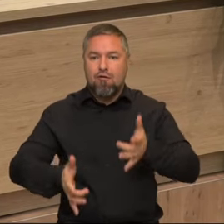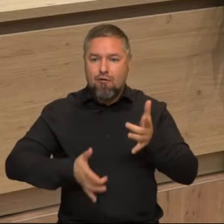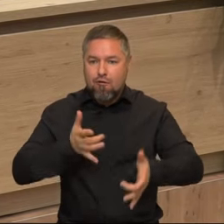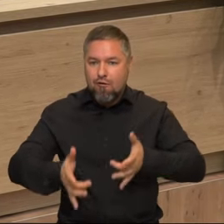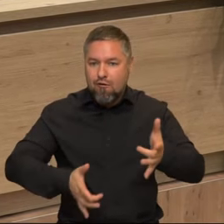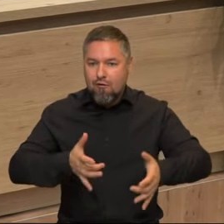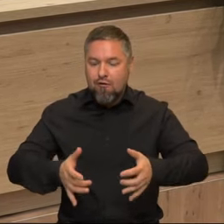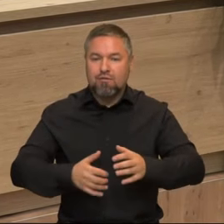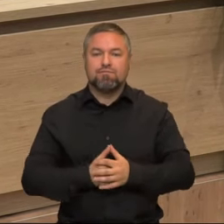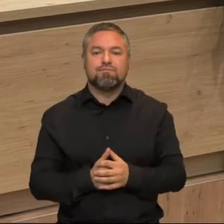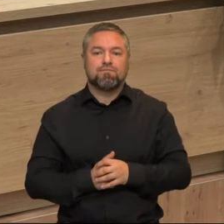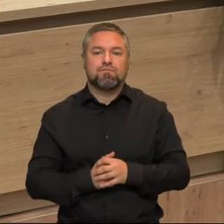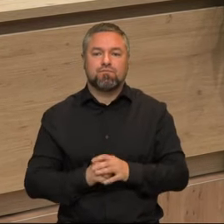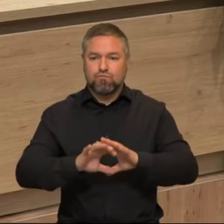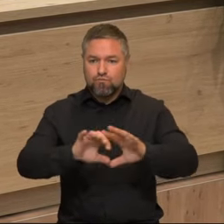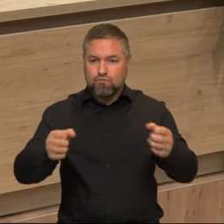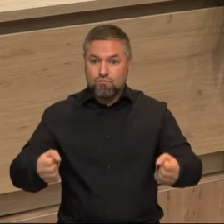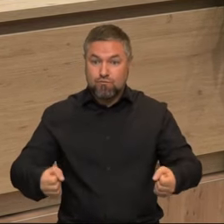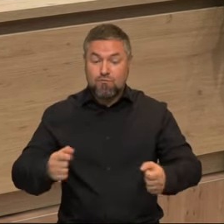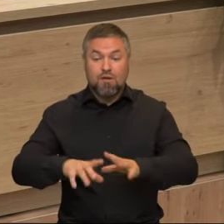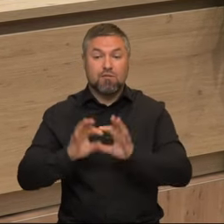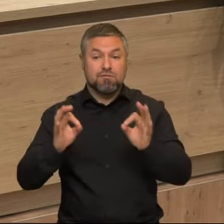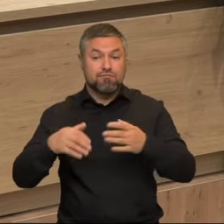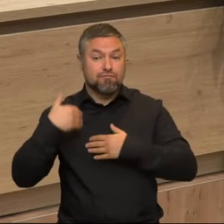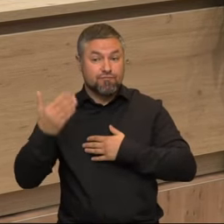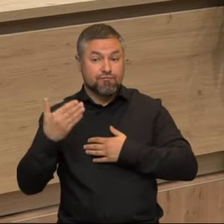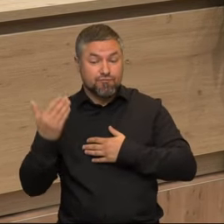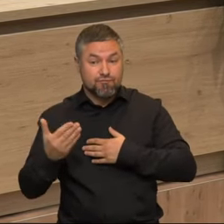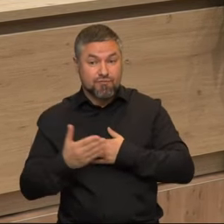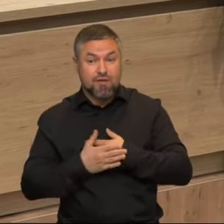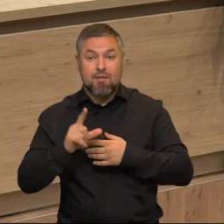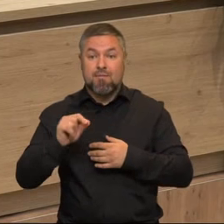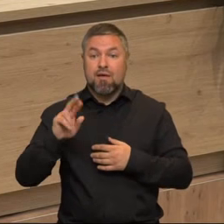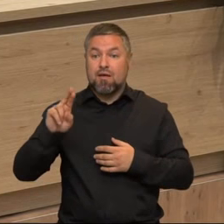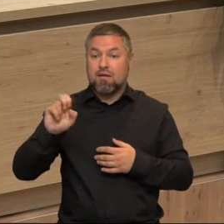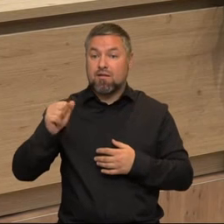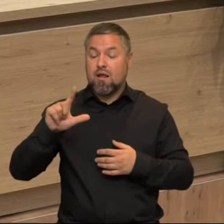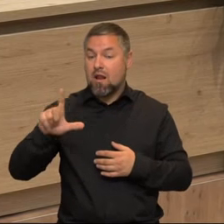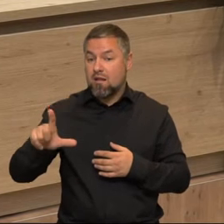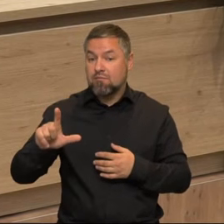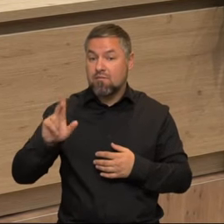kolarstwo. Wygłoszą go pani profesor Katarzyna Pernal,